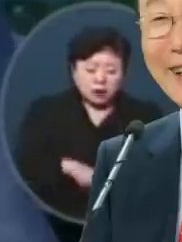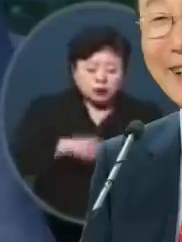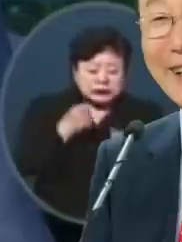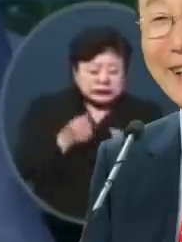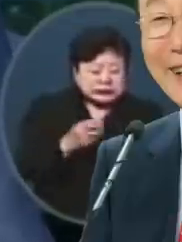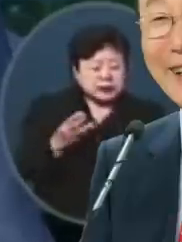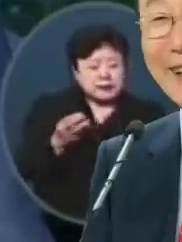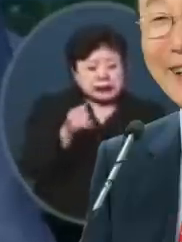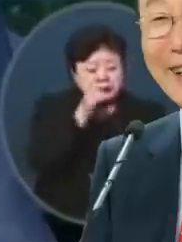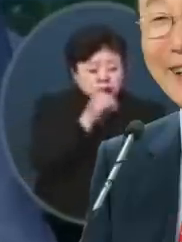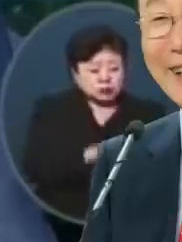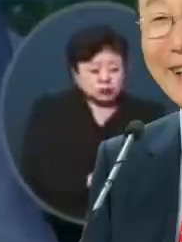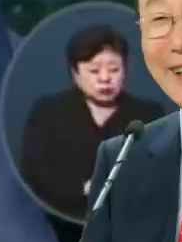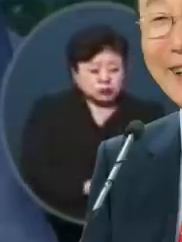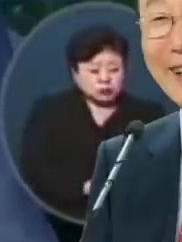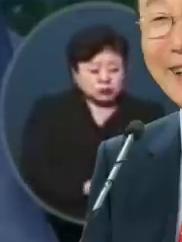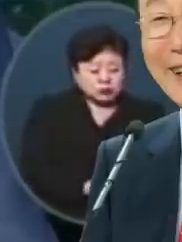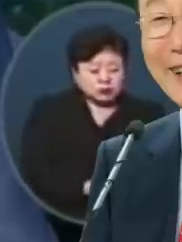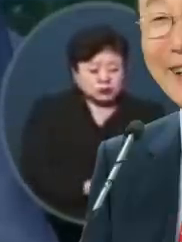사람이 많습니다.